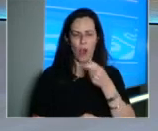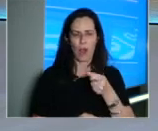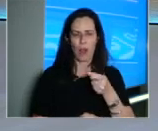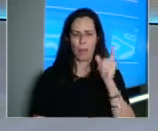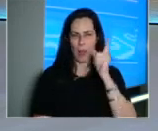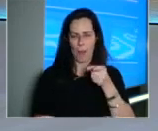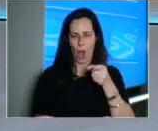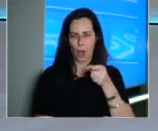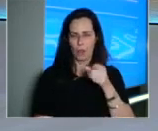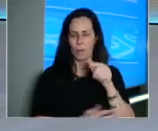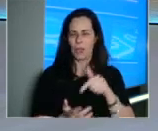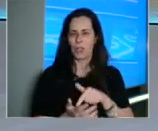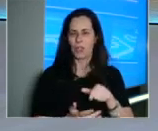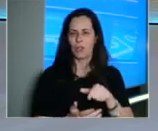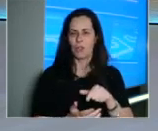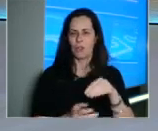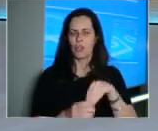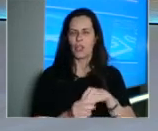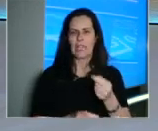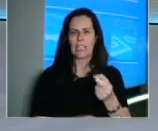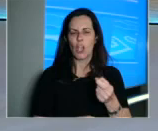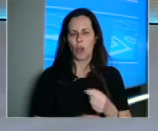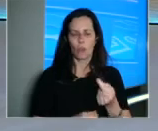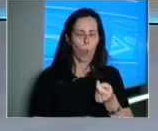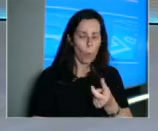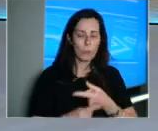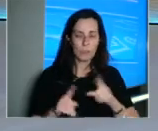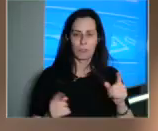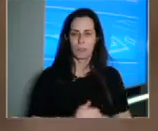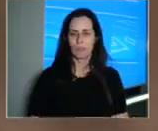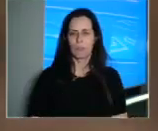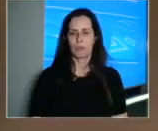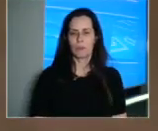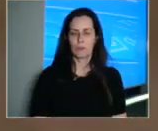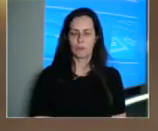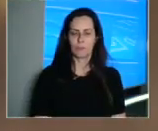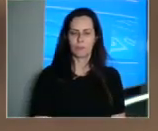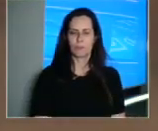היא התארחה, בגלל שהוא מכיל קטניות. בואו נראה.